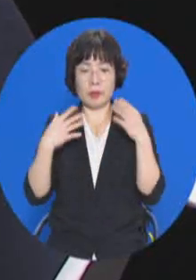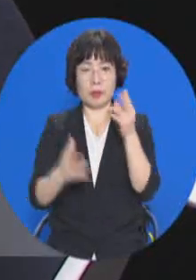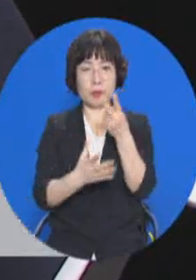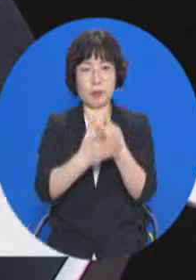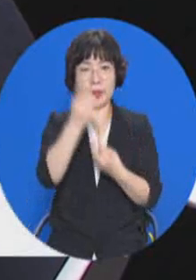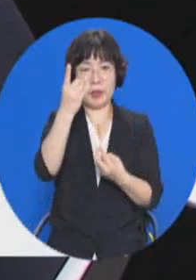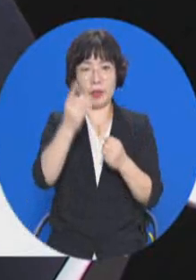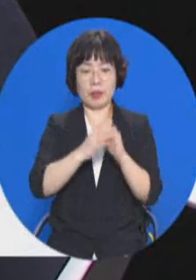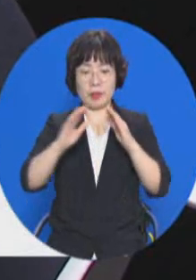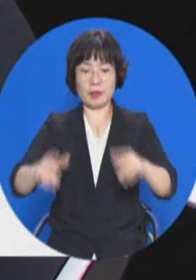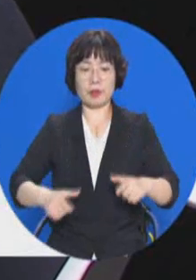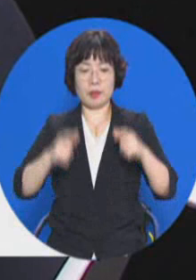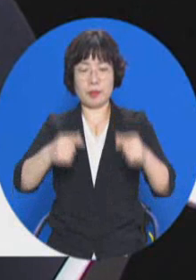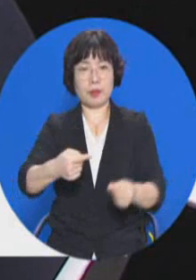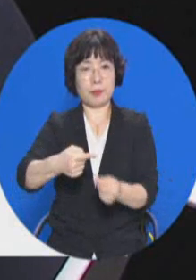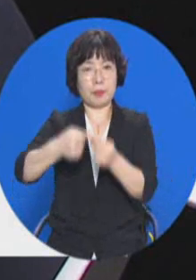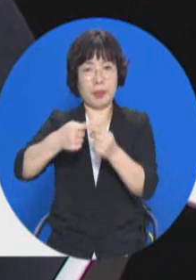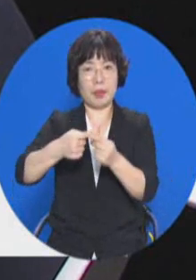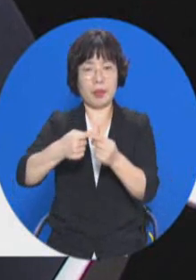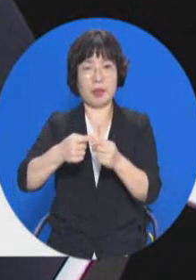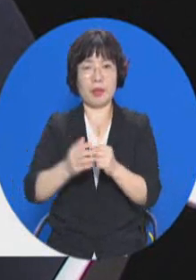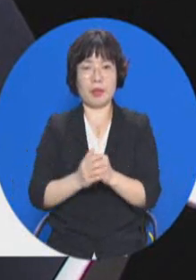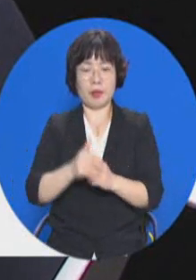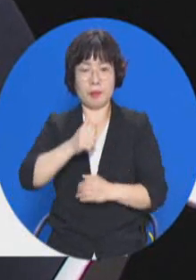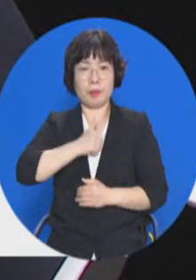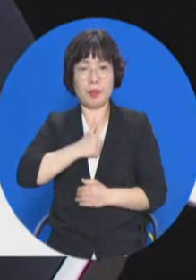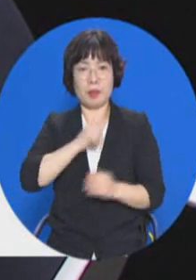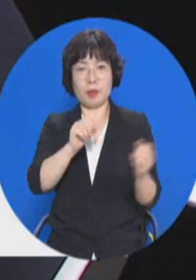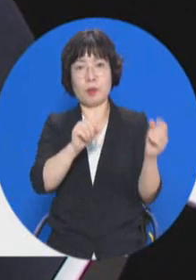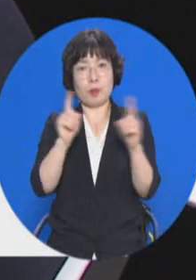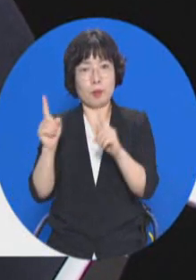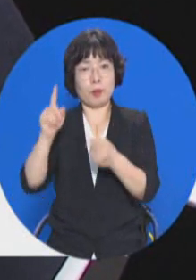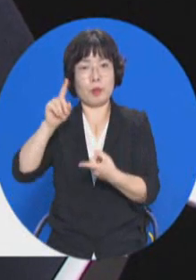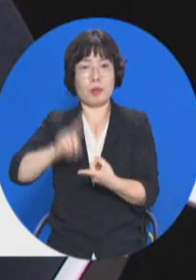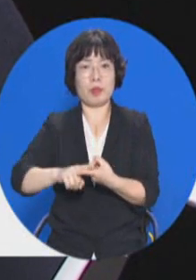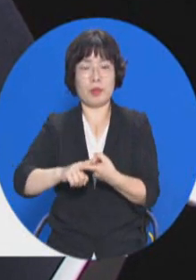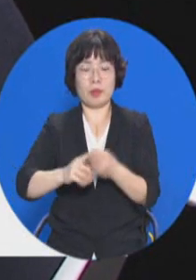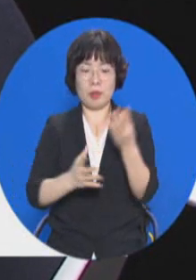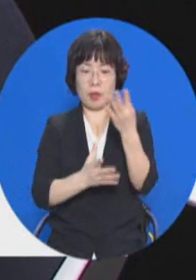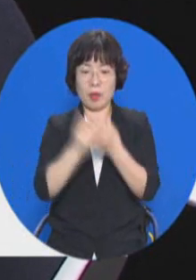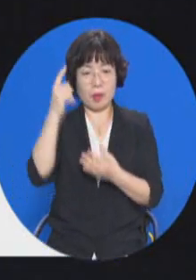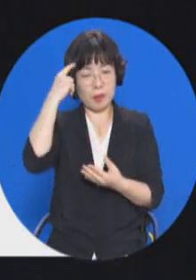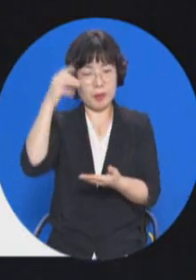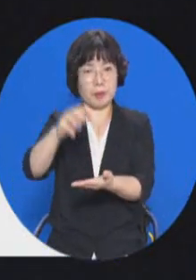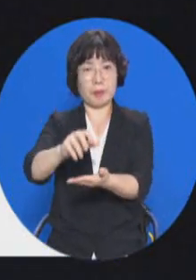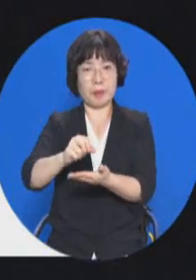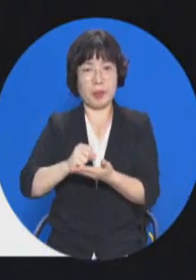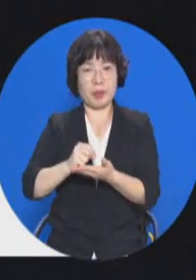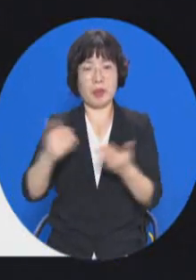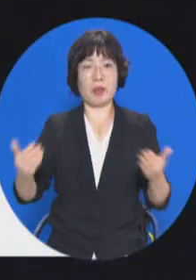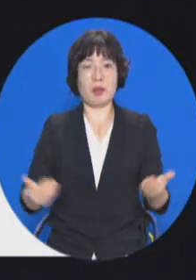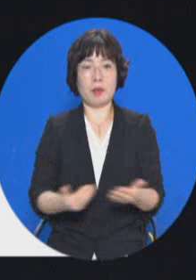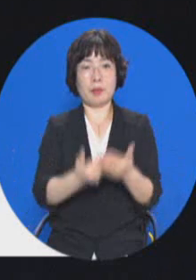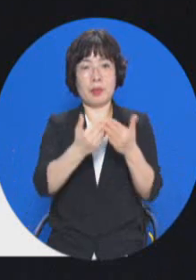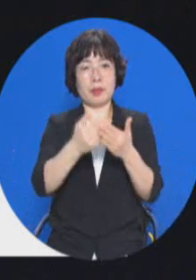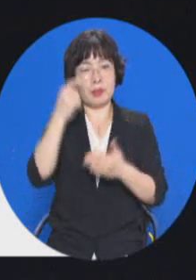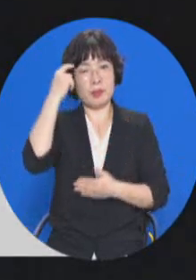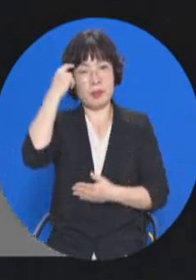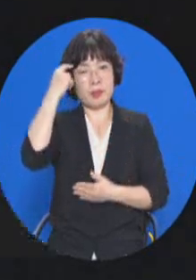통해서 전남 제1의 도시의 자긍심을 회복하는 것이 통합 정신을 계승 발전시키는